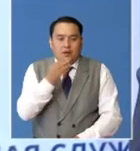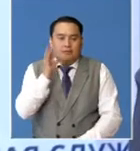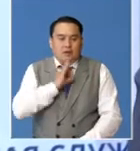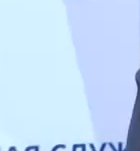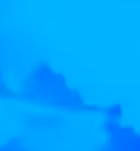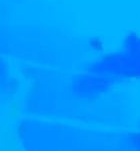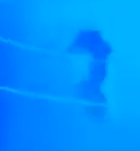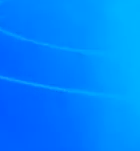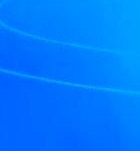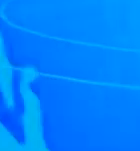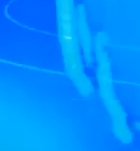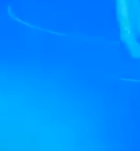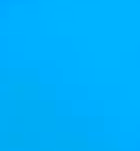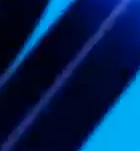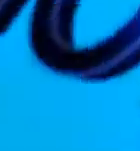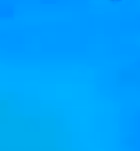витамины.